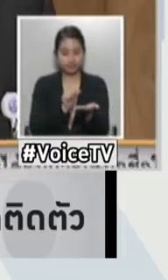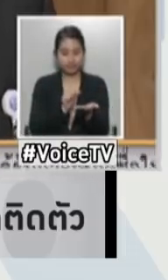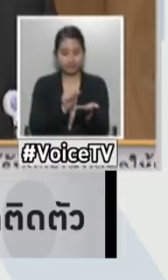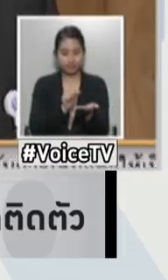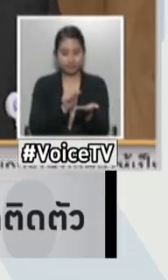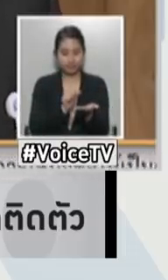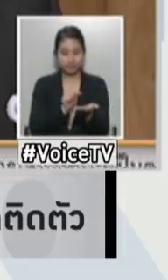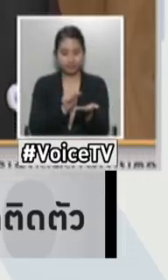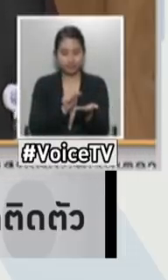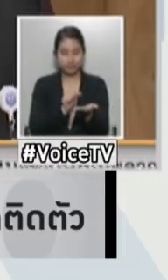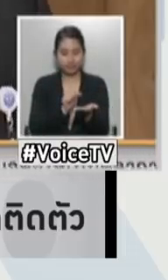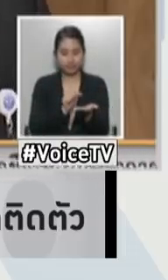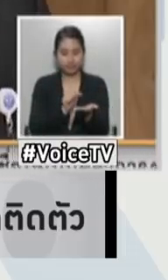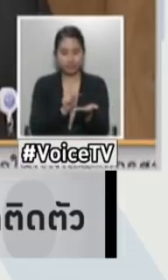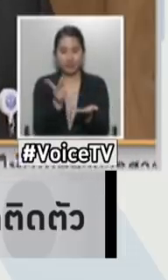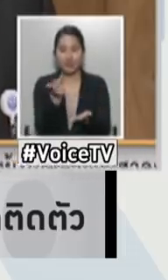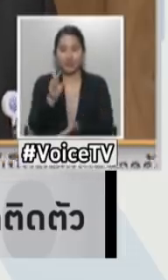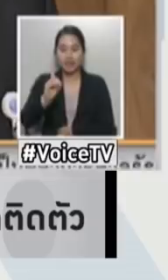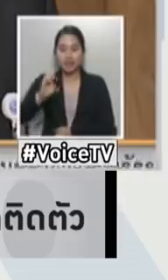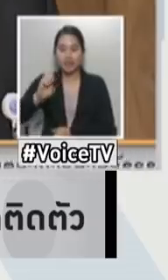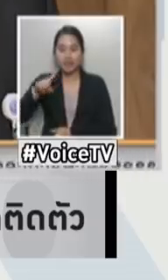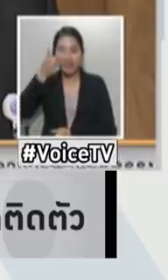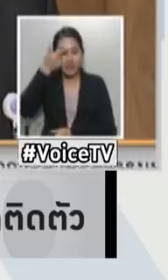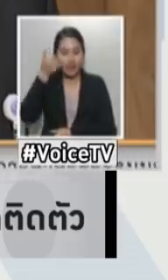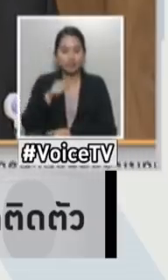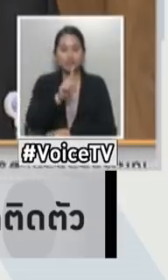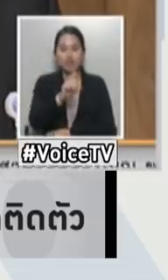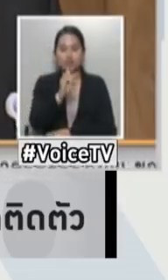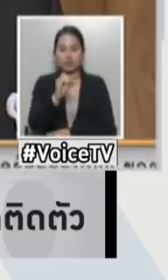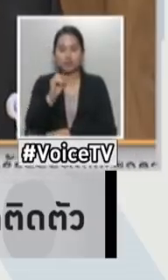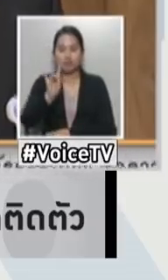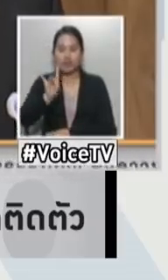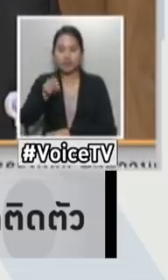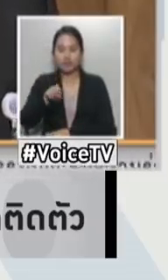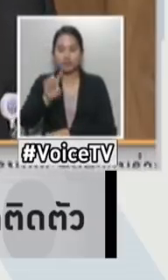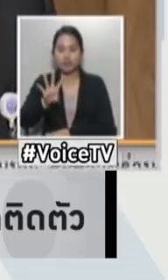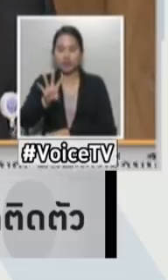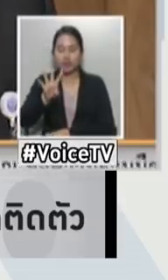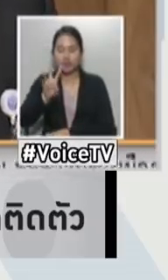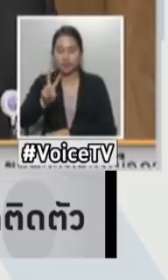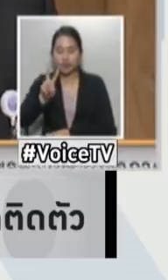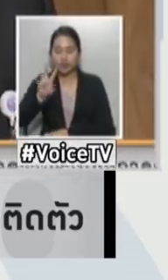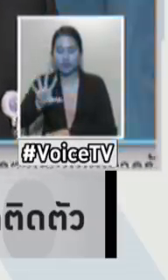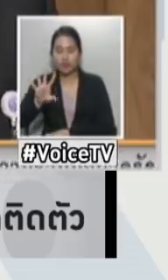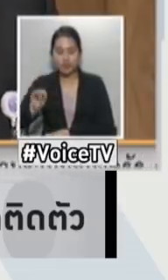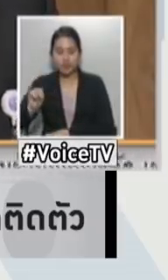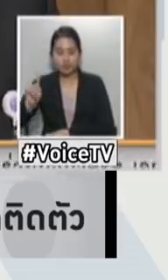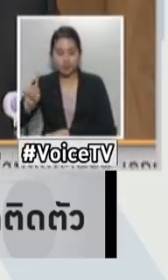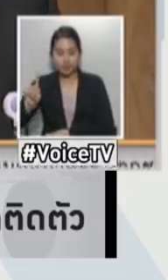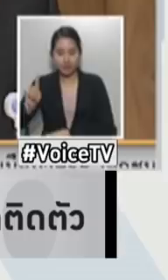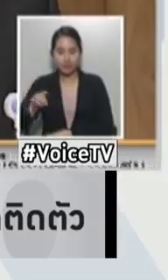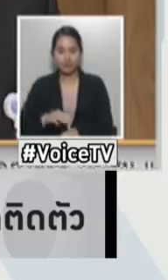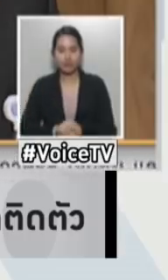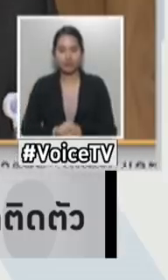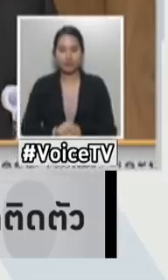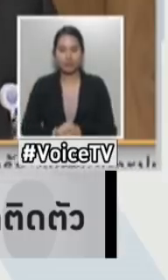ทยขอมาโดยสมบูรณ์เลยฮะ ใช่ได้เต็ม ขอมาโดยสมบูรณ์แล้วชัดๆเลยครับแล้วไม่ใช่บอกคุณธรรมนัสจะมาบอกว่าให้ไปหามาเ